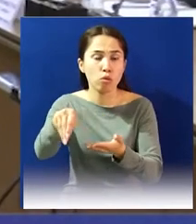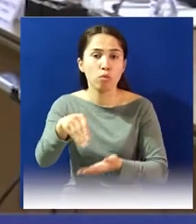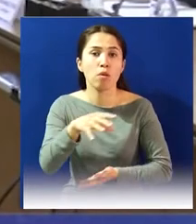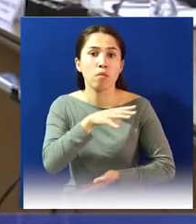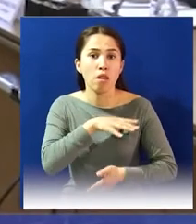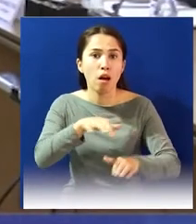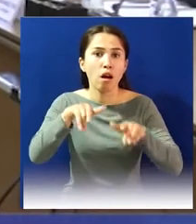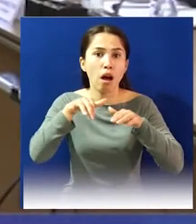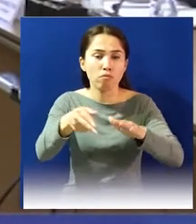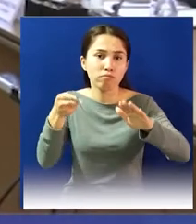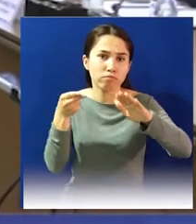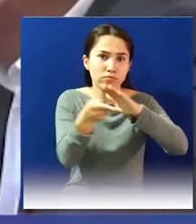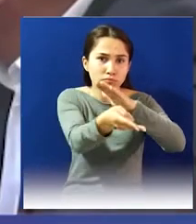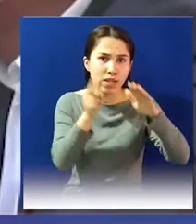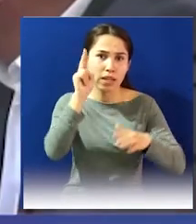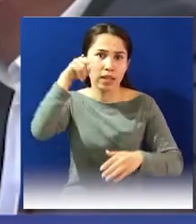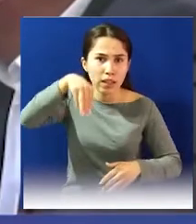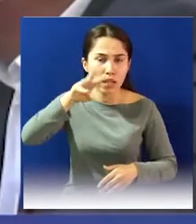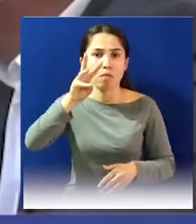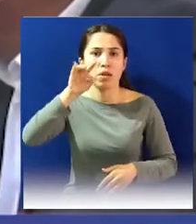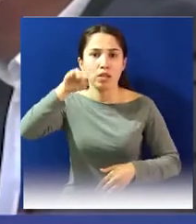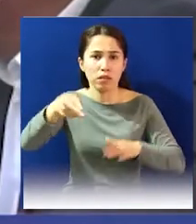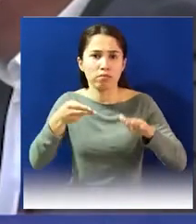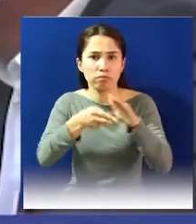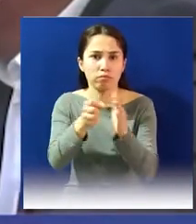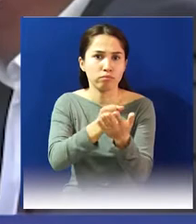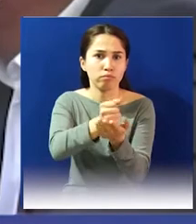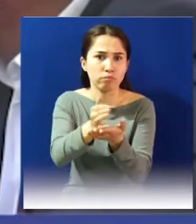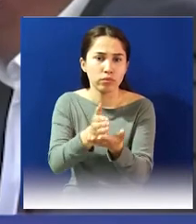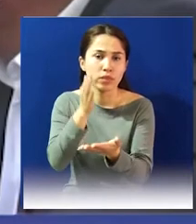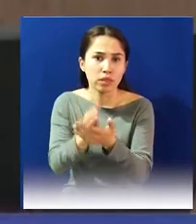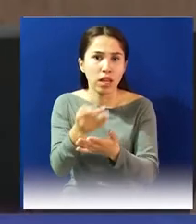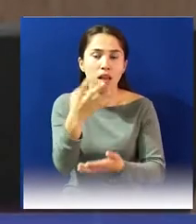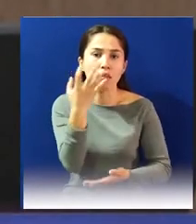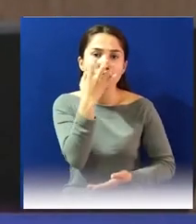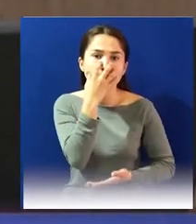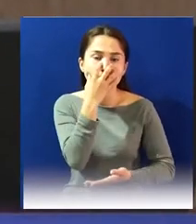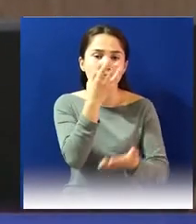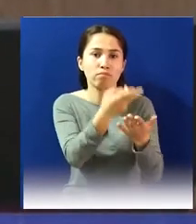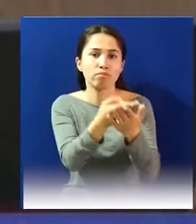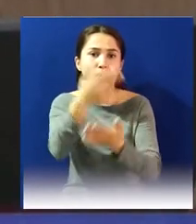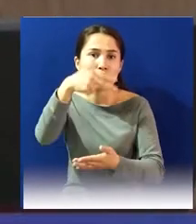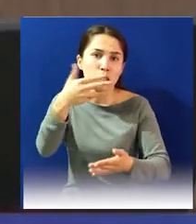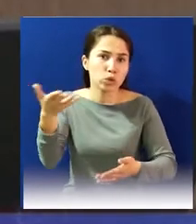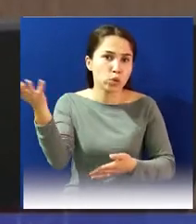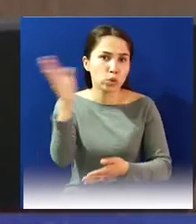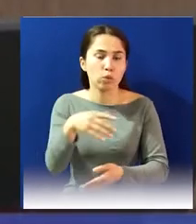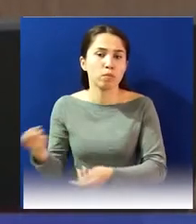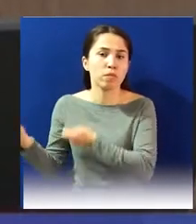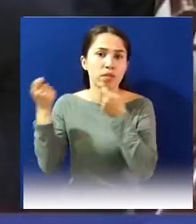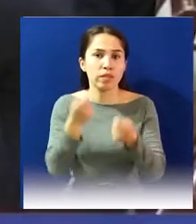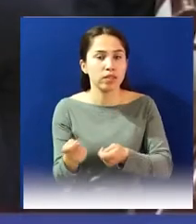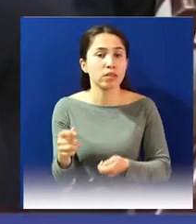комиссиясының төрағасы Серғали Айдапкелов сайлау науқанының негізгі кезеңдеріне сайлау комиссияларының сайлауға дайындық пен оны өткізу жөніндегі өкілеттіліктеріне, аумақтық